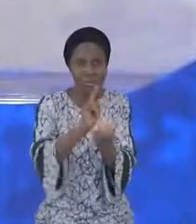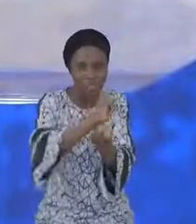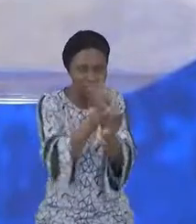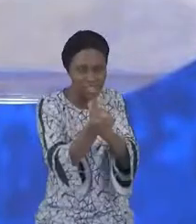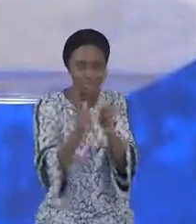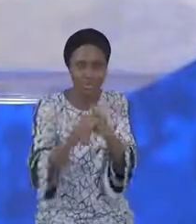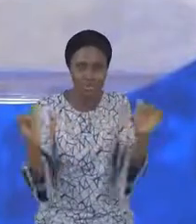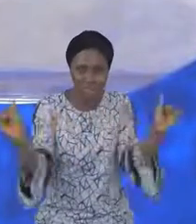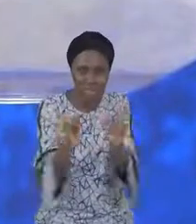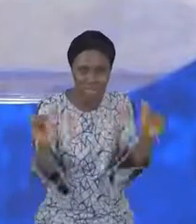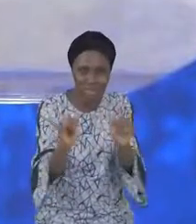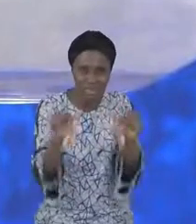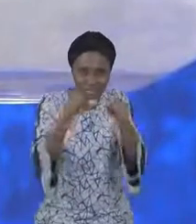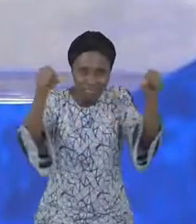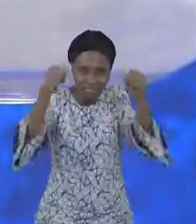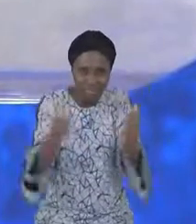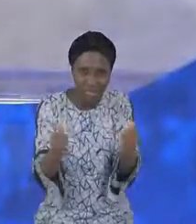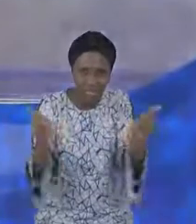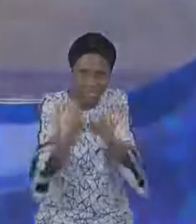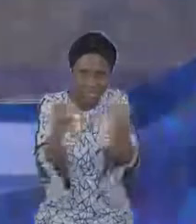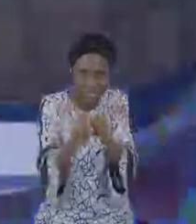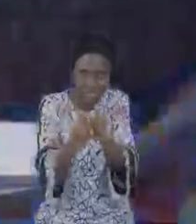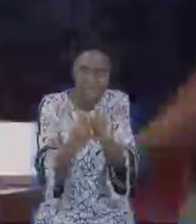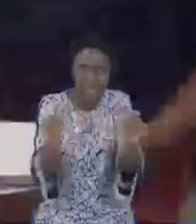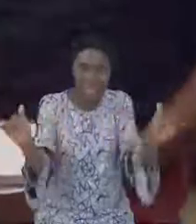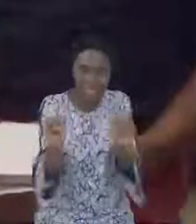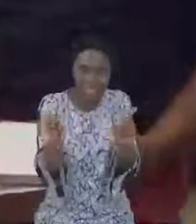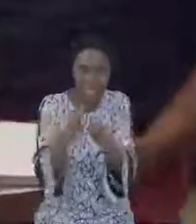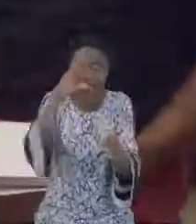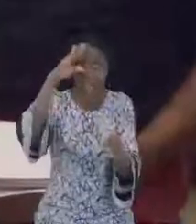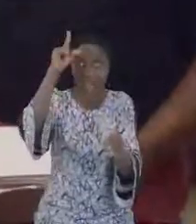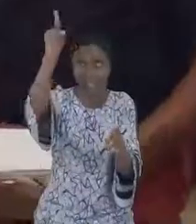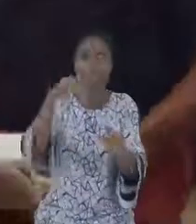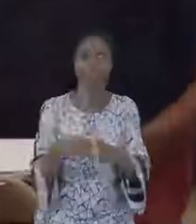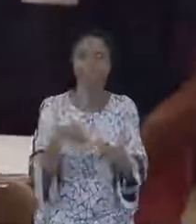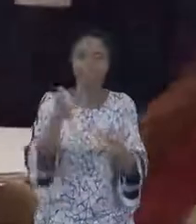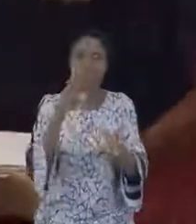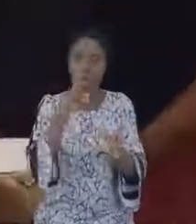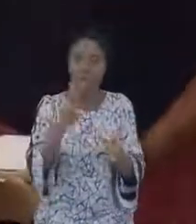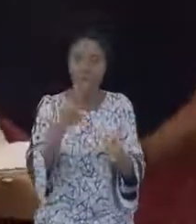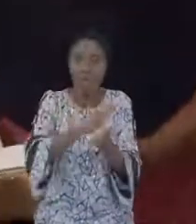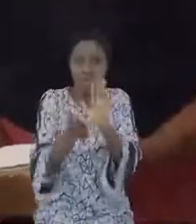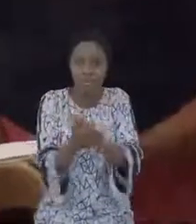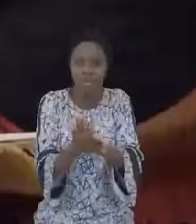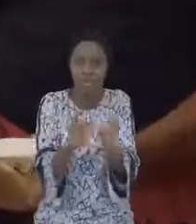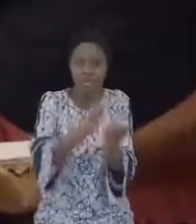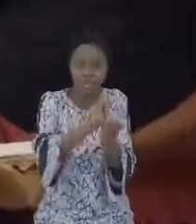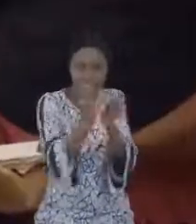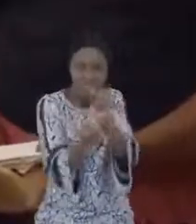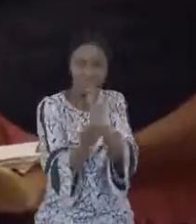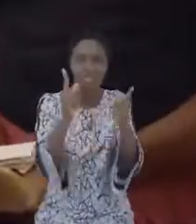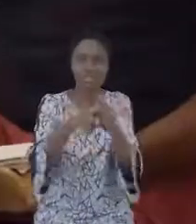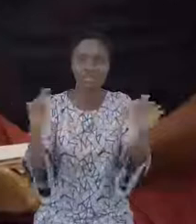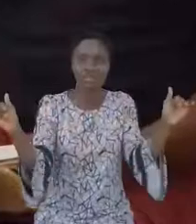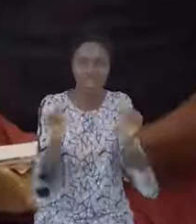même image. Vous ne comprenez pas cela. Tu es transformé en la même image.